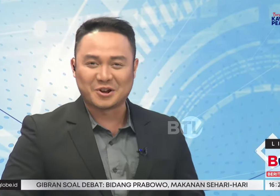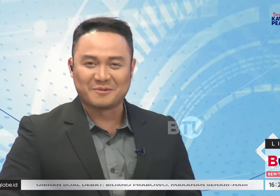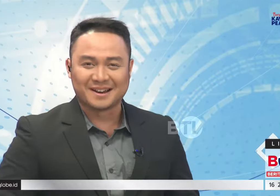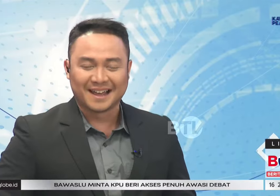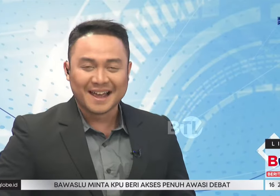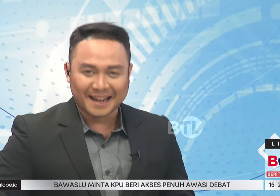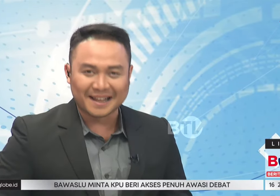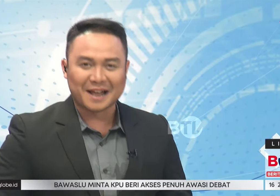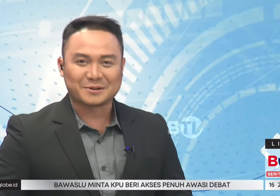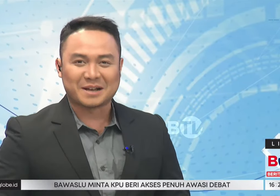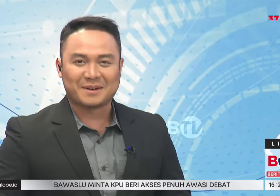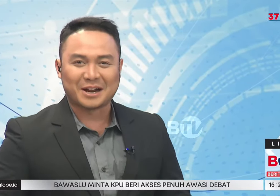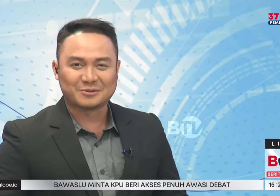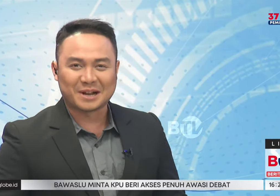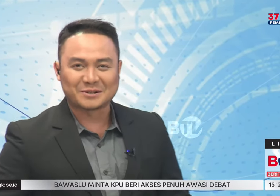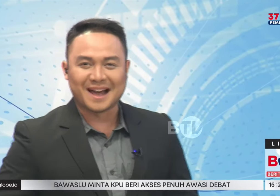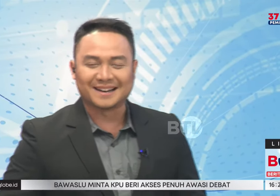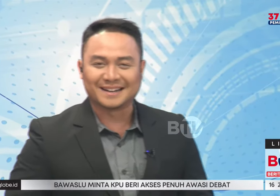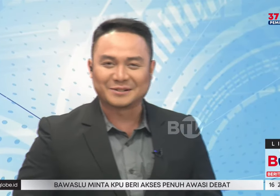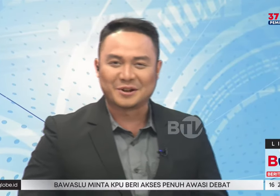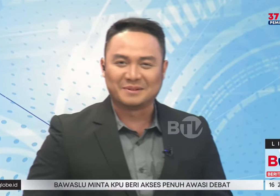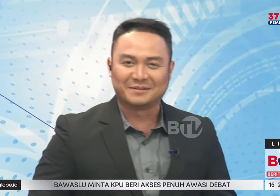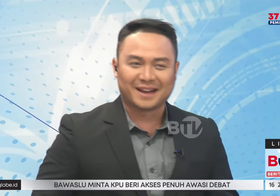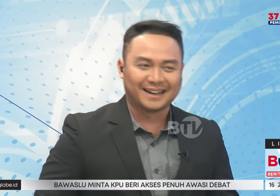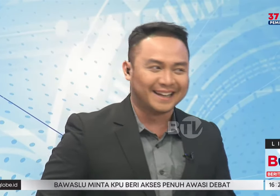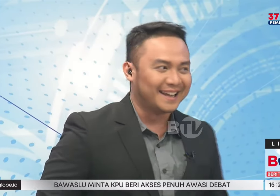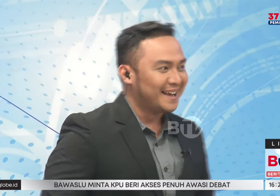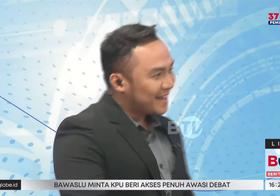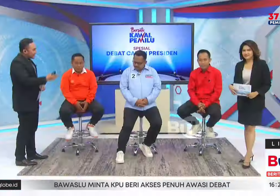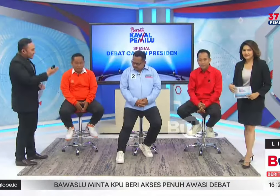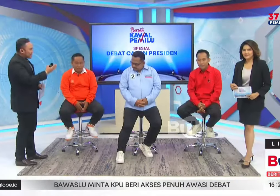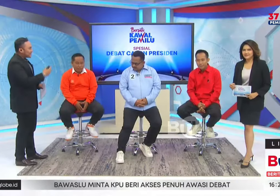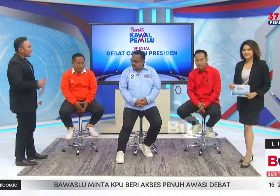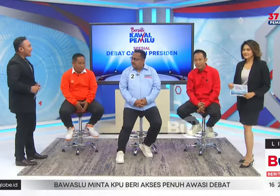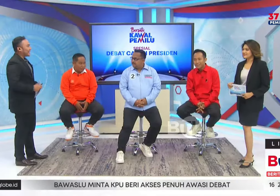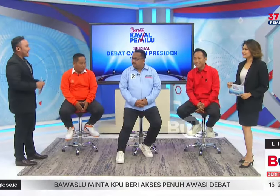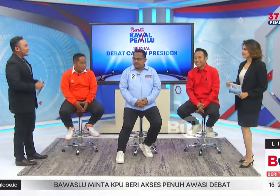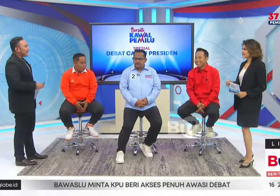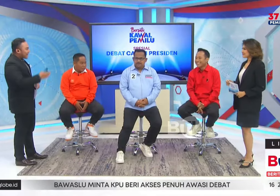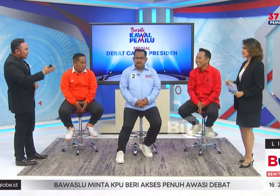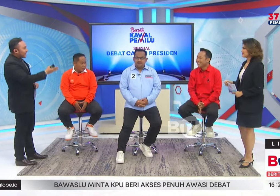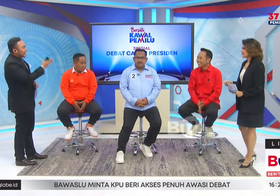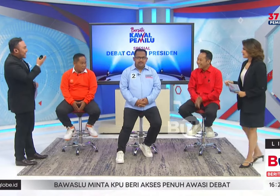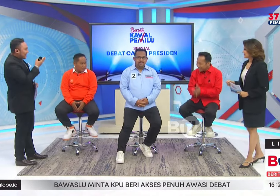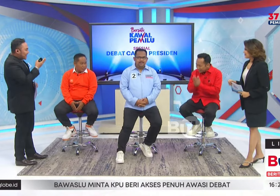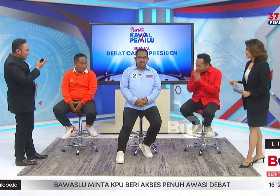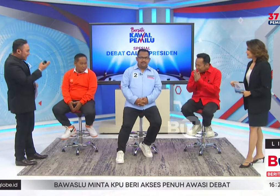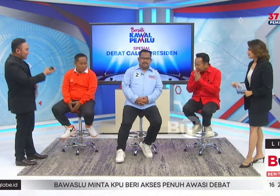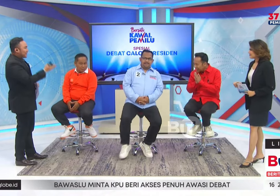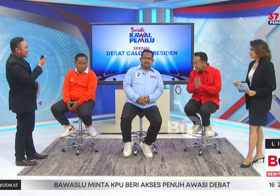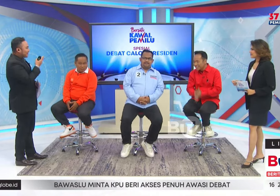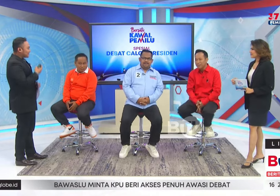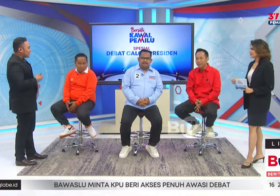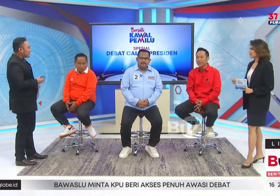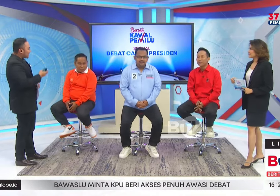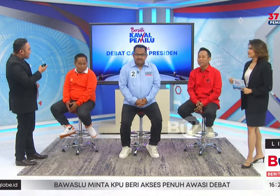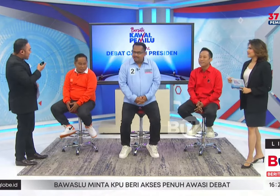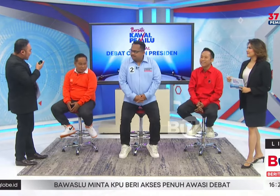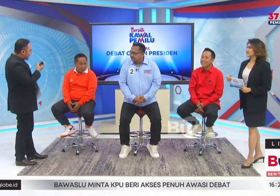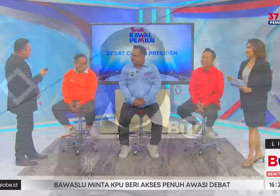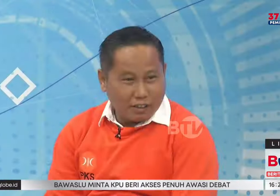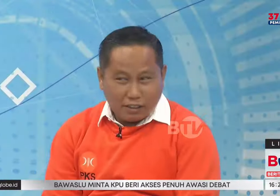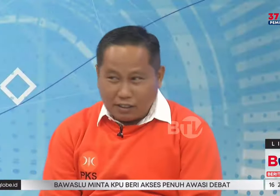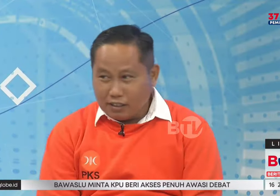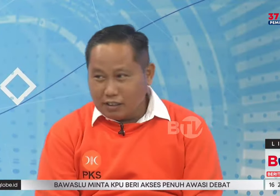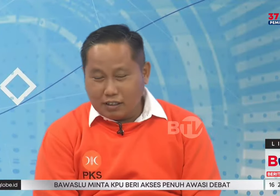saja cari tahu jawabannya kita langsung sampa narasumber yang sudah hadir di studio B TV kali ini Selamat sore ada bang Deni adaore